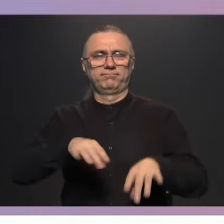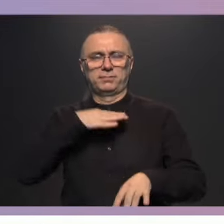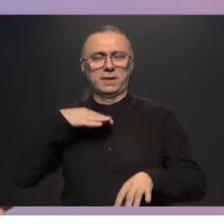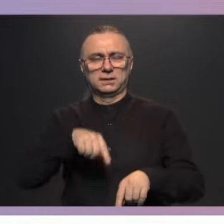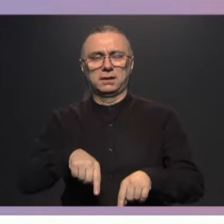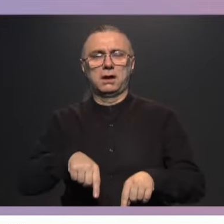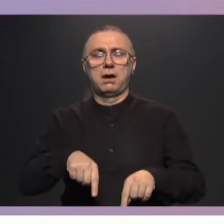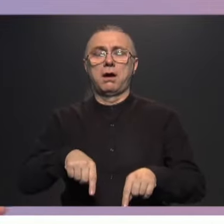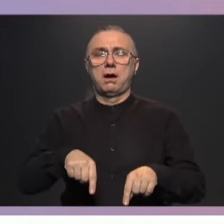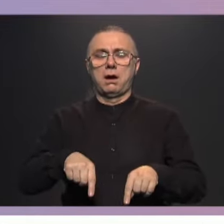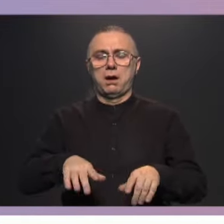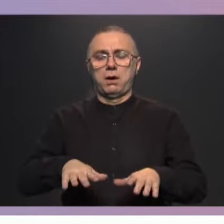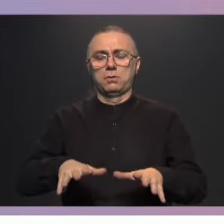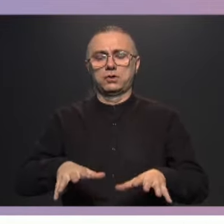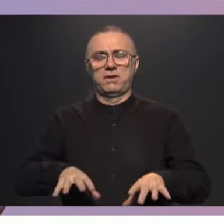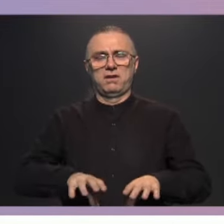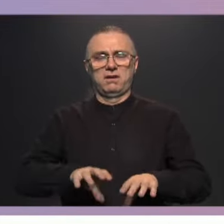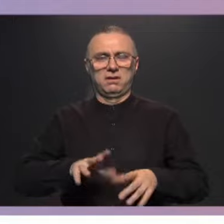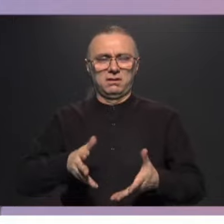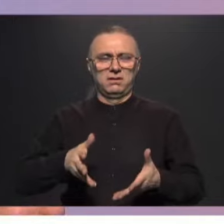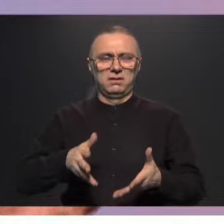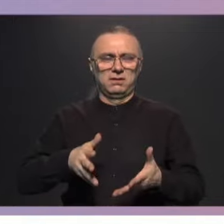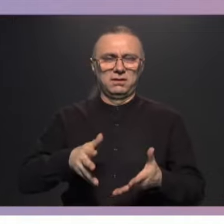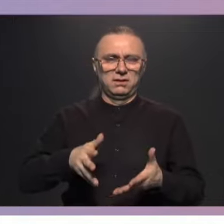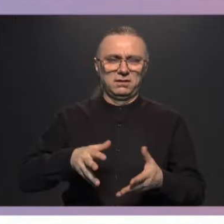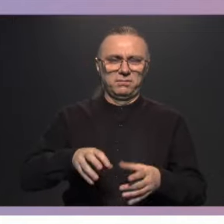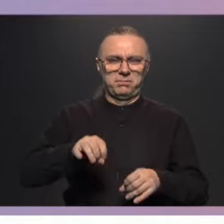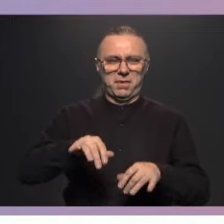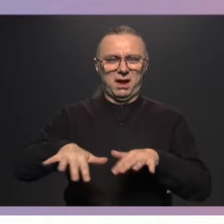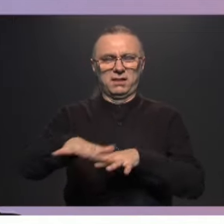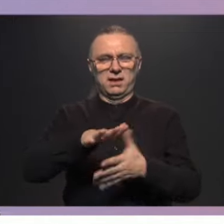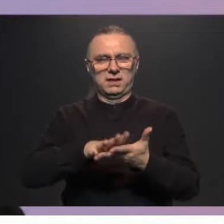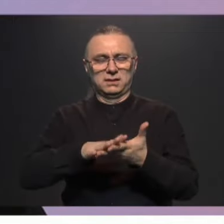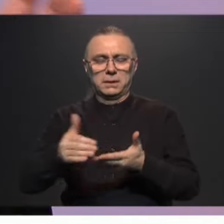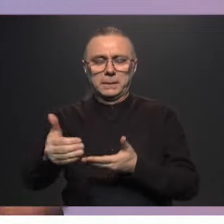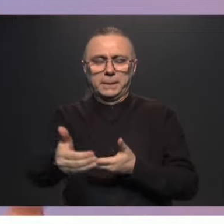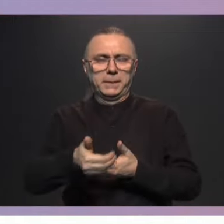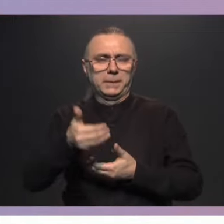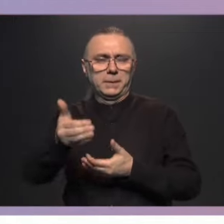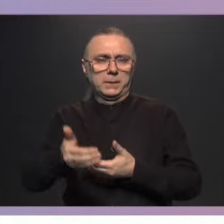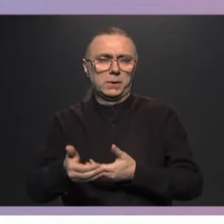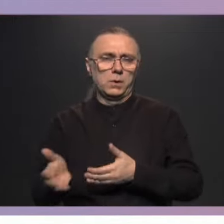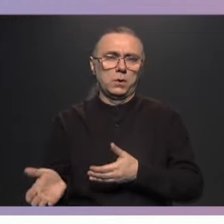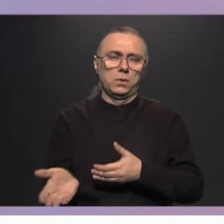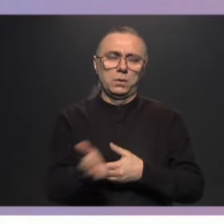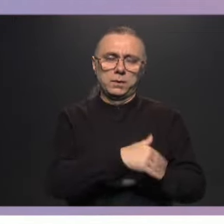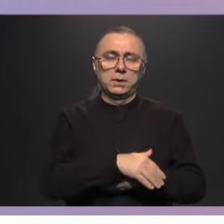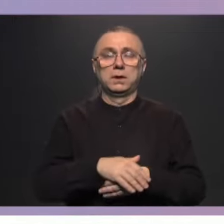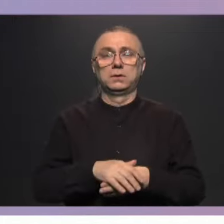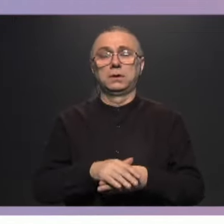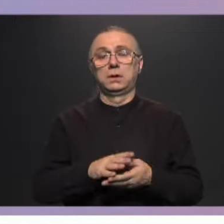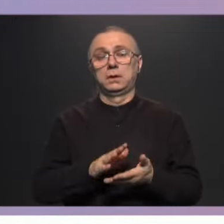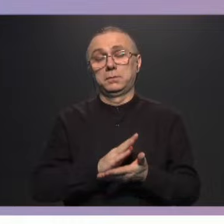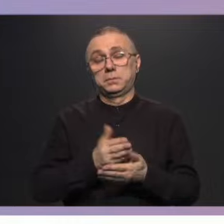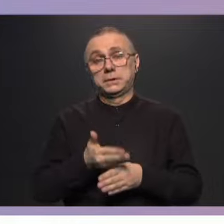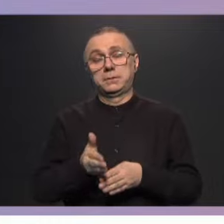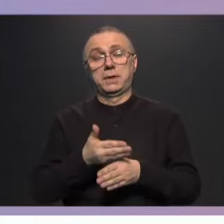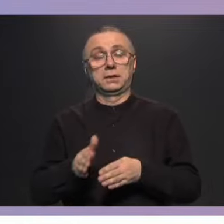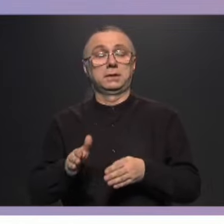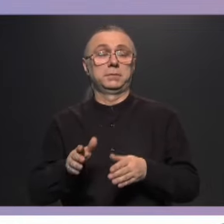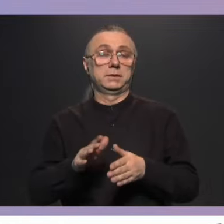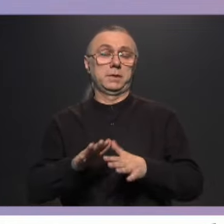а потом уже чистый, чистый навар, бульон уже отцеженный, уже, знаете, его еще и процеживают. Там все. Вот так же и с